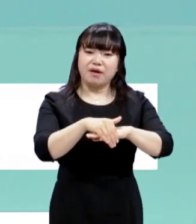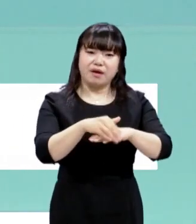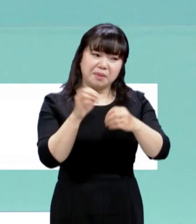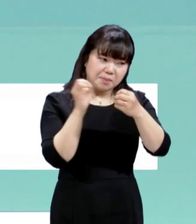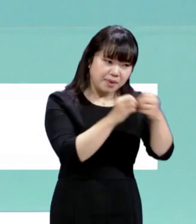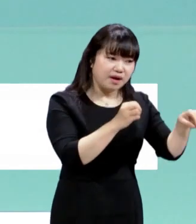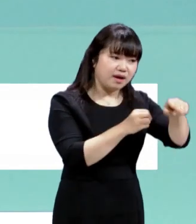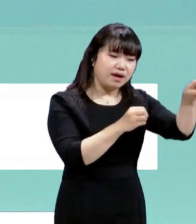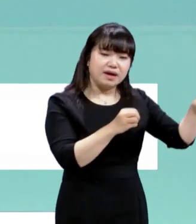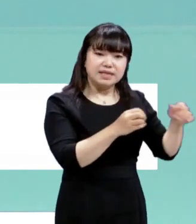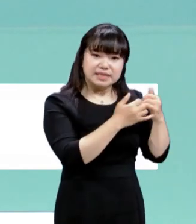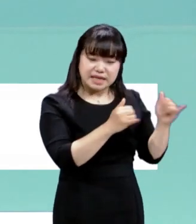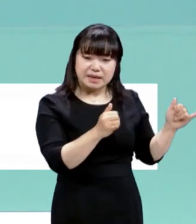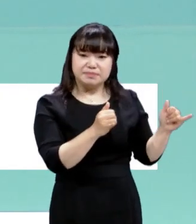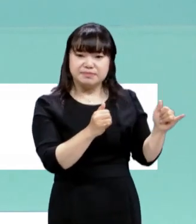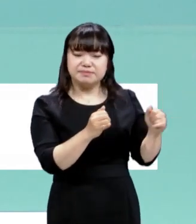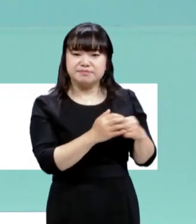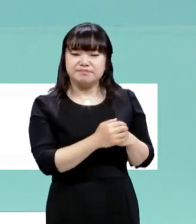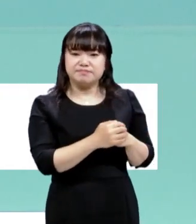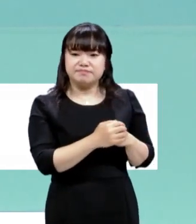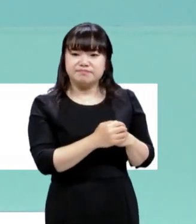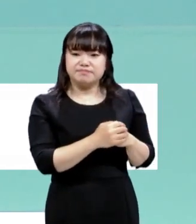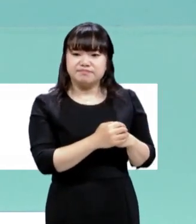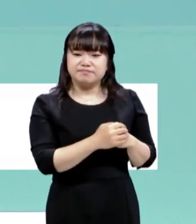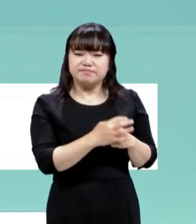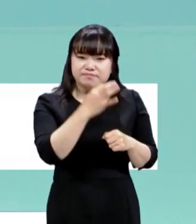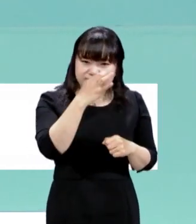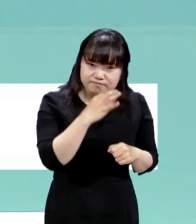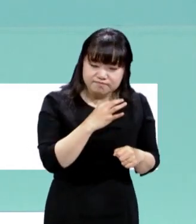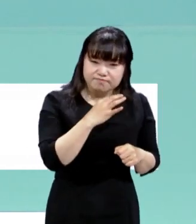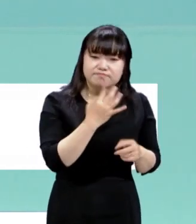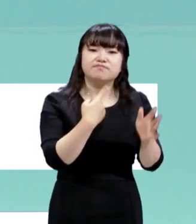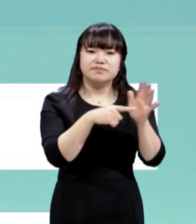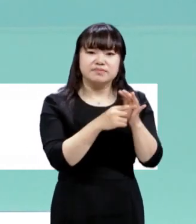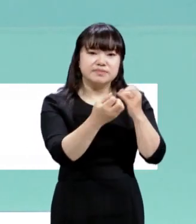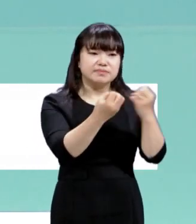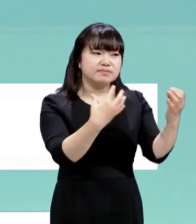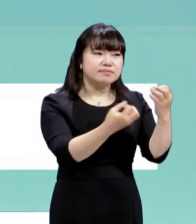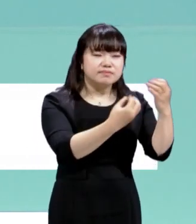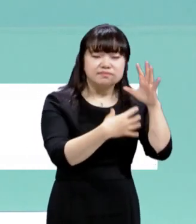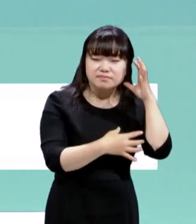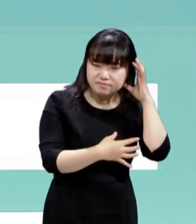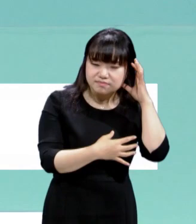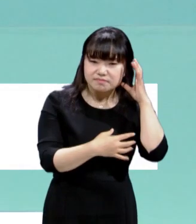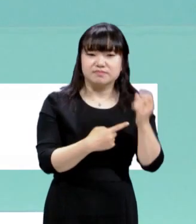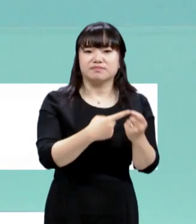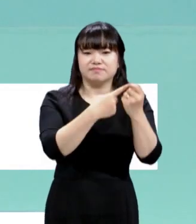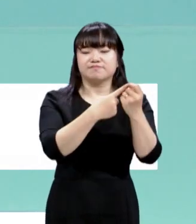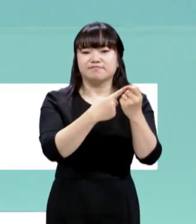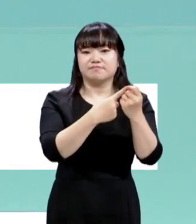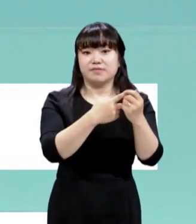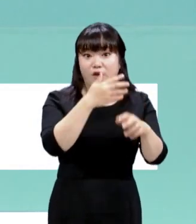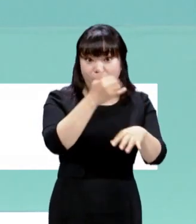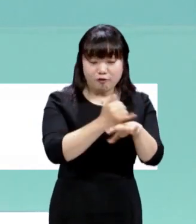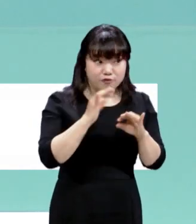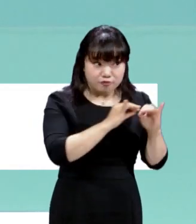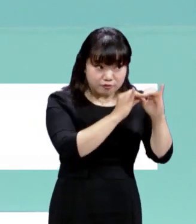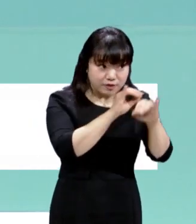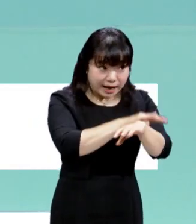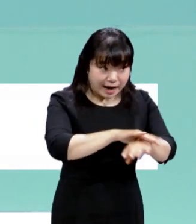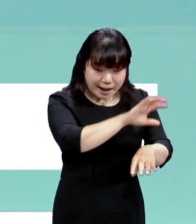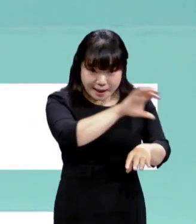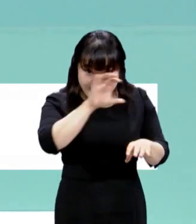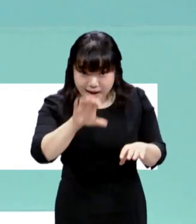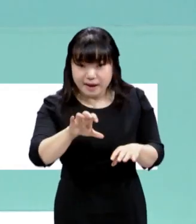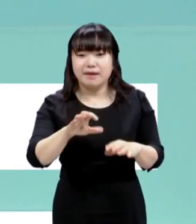직지 때 직찍 될 수 있는 이 떨어 중 6 인들의 괜찮아 수정해서 의원이 제대로 반영될 수 있도록